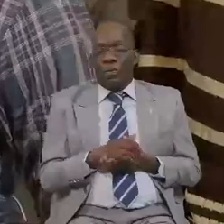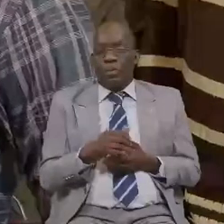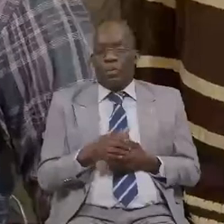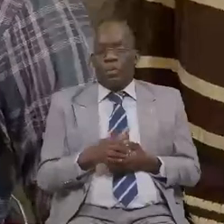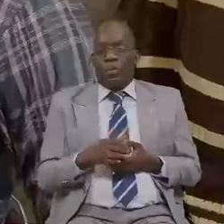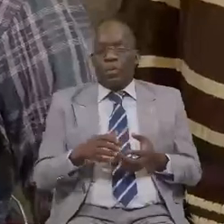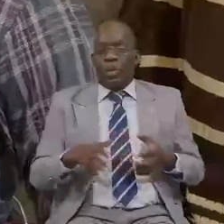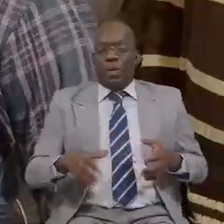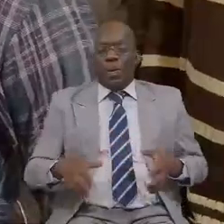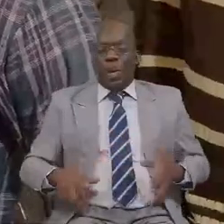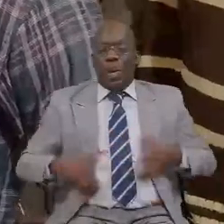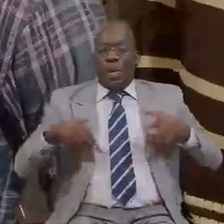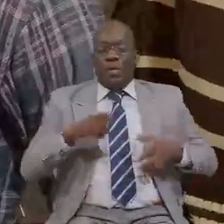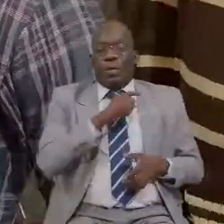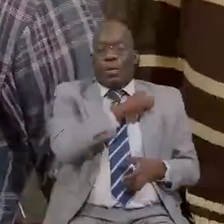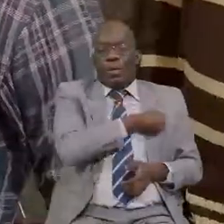Tempérament chaud.